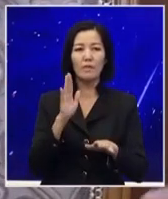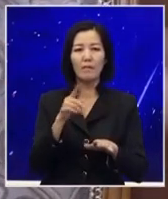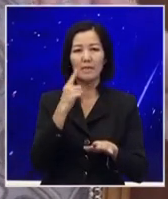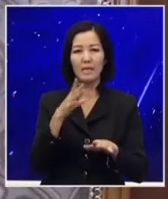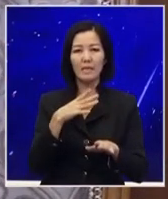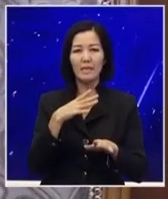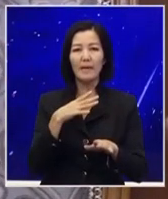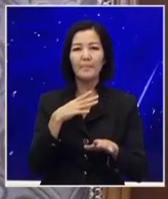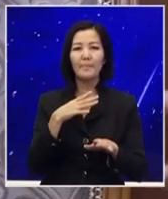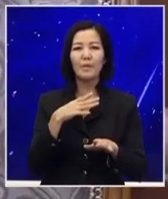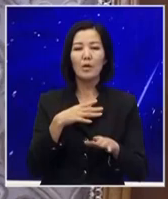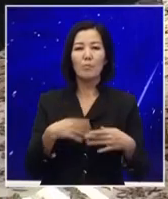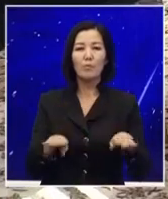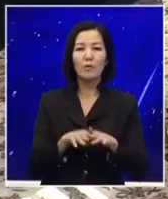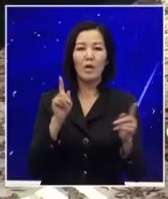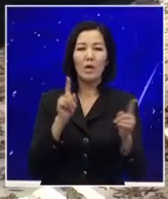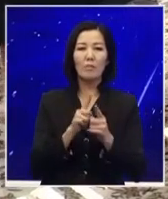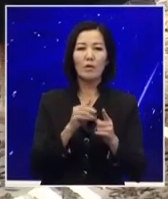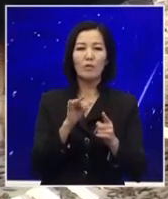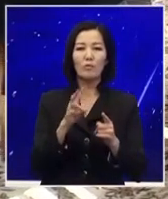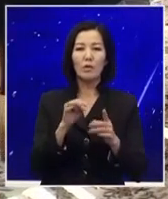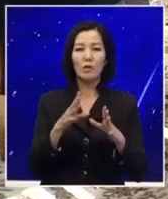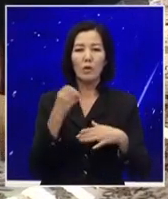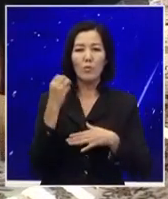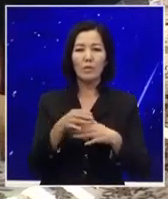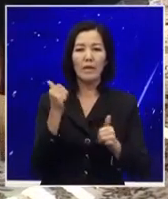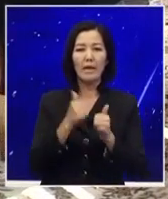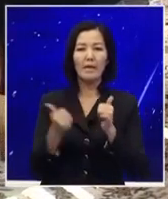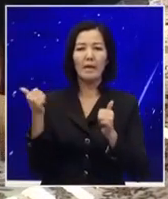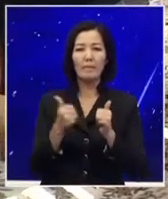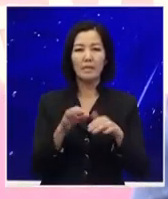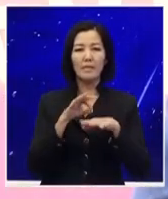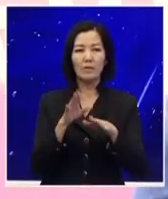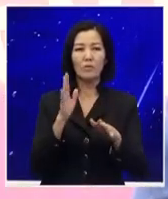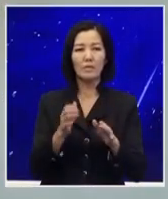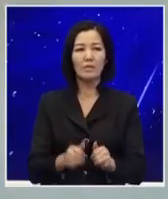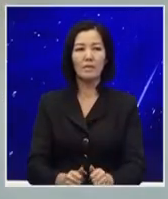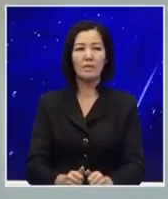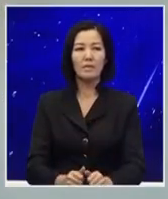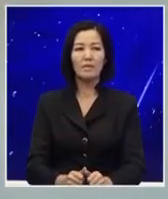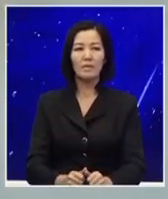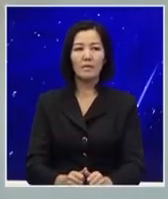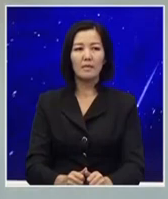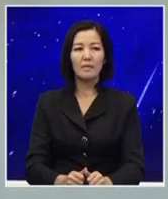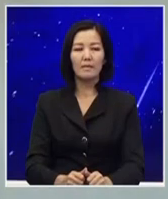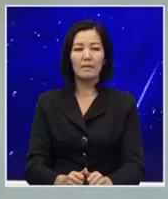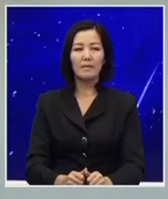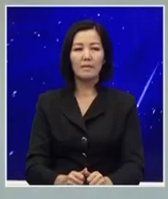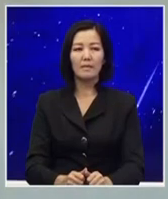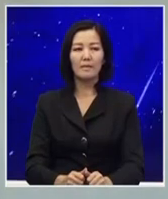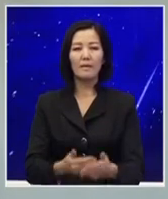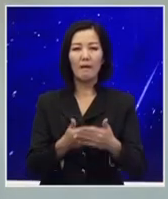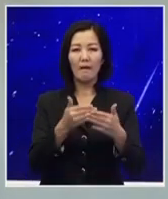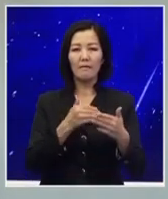табатынын жеткізді. Айта кетейік, мұндай қабылдау Жанұя орталығында әр апта сайын өткізіледі. Екінші рет келіп тұрмын.